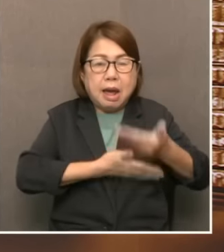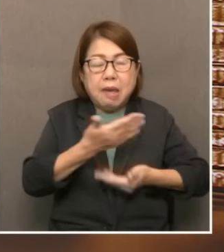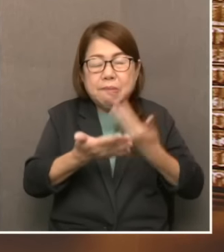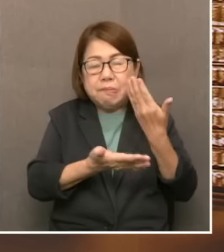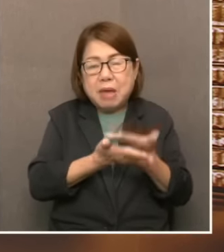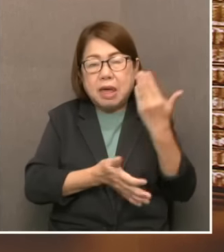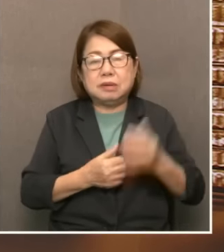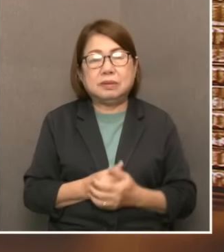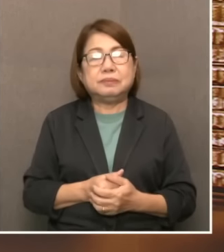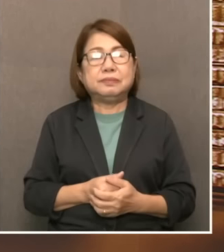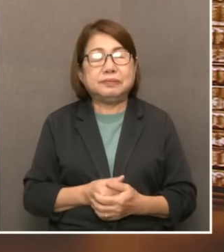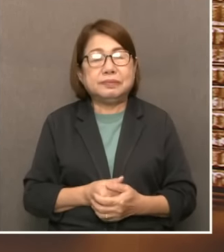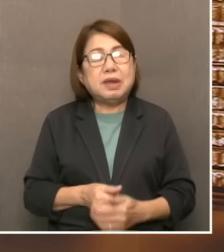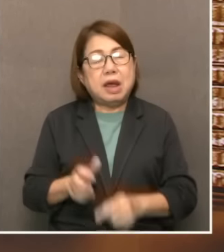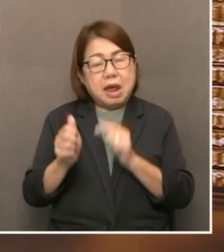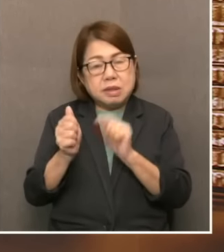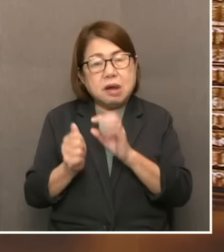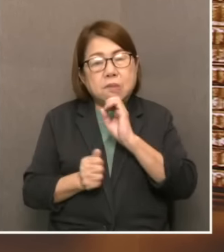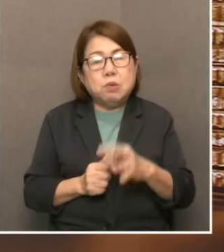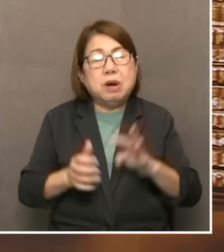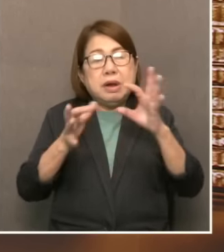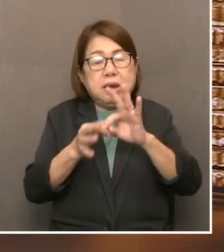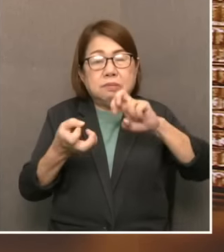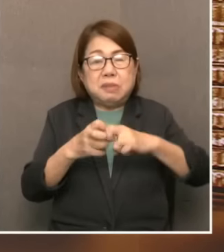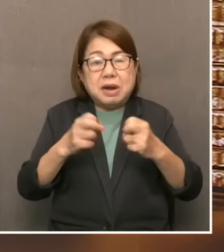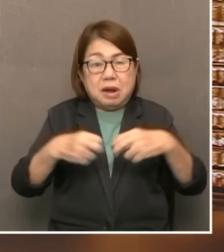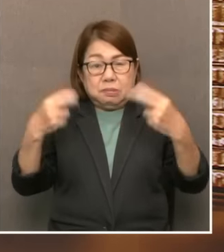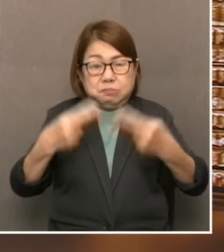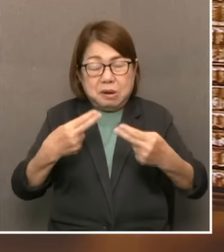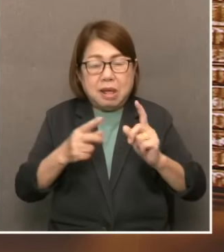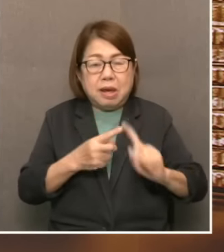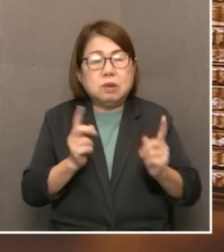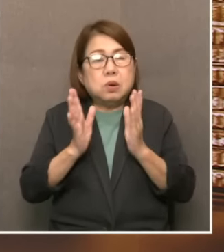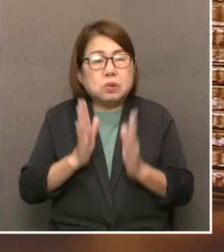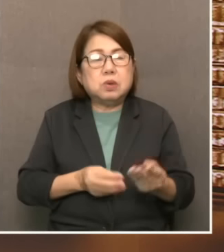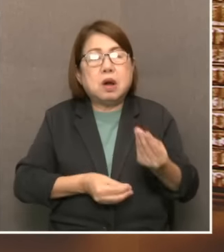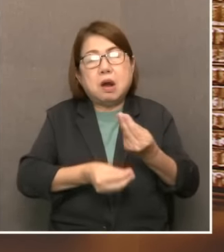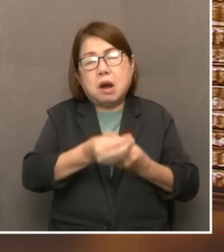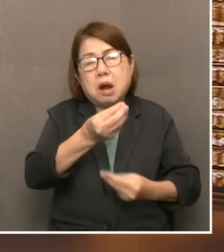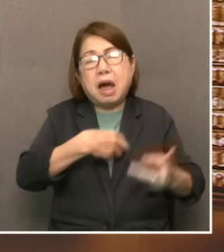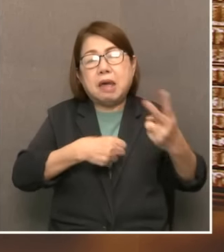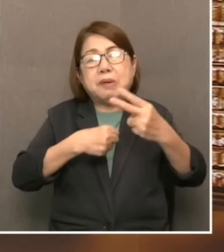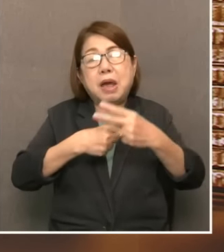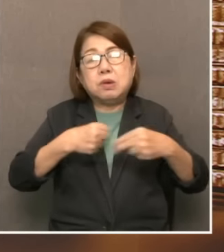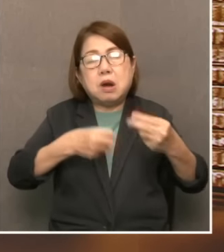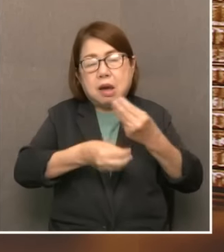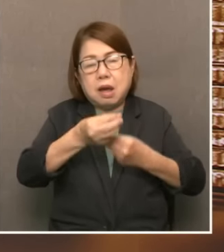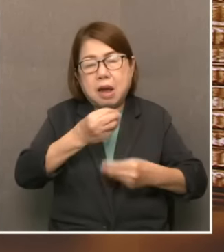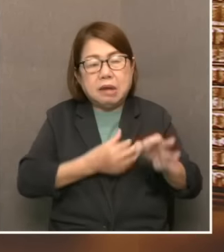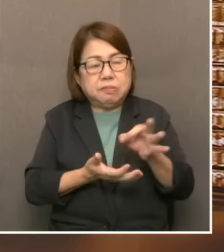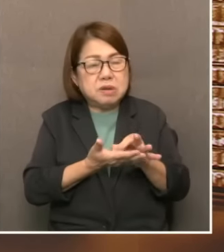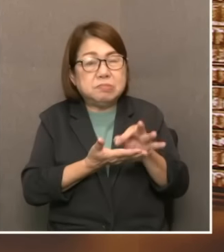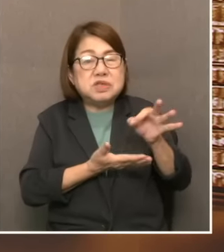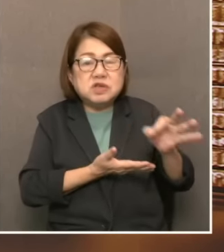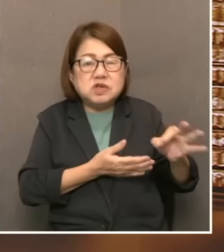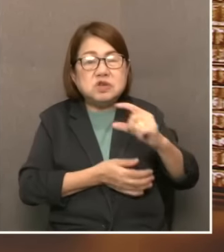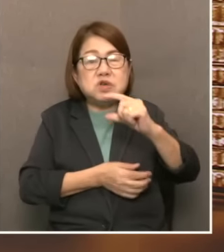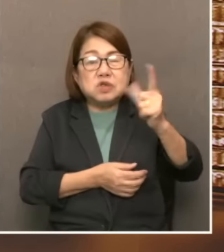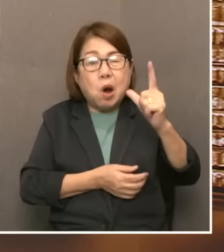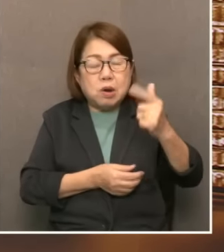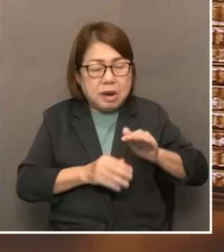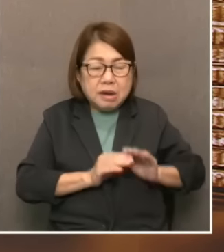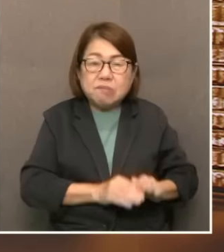นี้นะครับเมื่อมันมีปัญหาทางด้านภูมิรัฐศาสตร์นะคนก็แห่ขายดอลลาร์แล้วก็หันไปซื้อทองคำนั่นเองเพราะว่าเราอย่างที่เราทราบกันว่าทอง